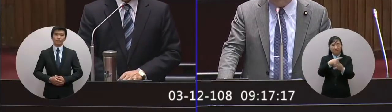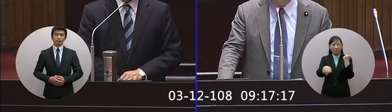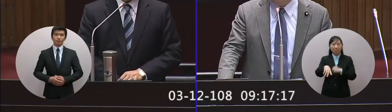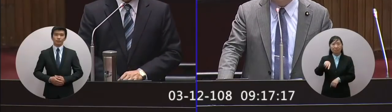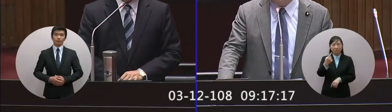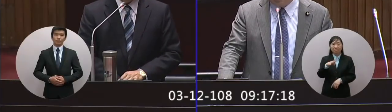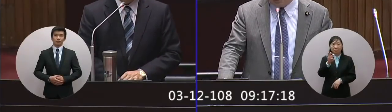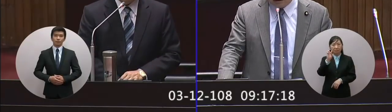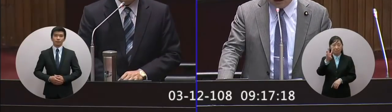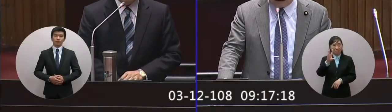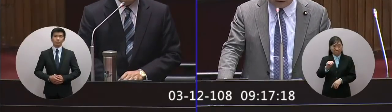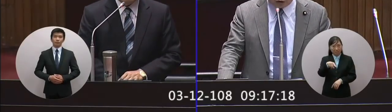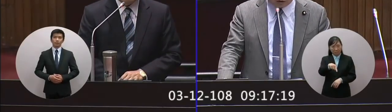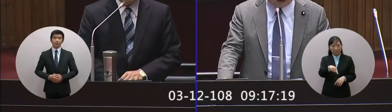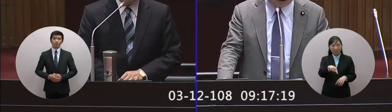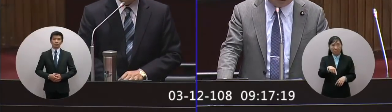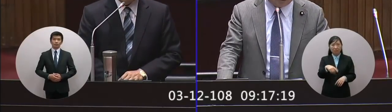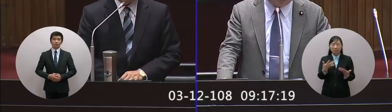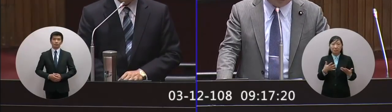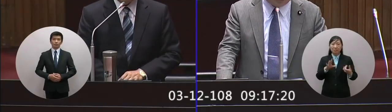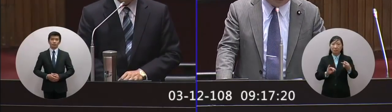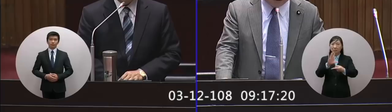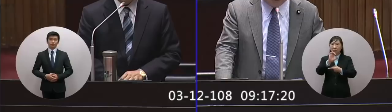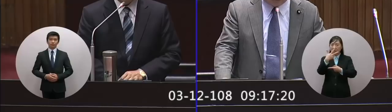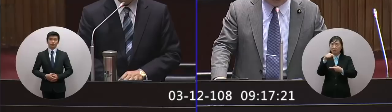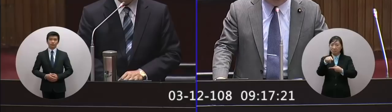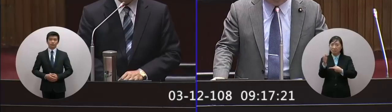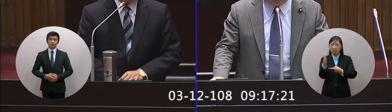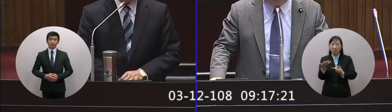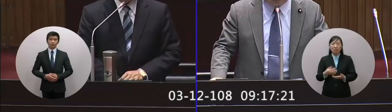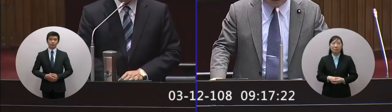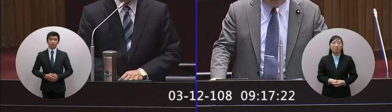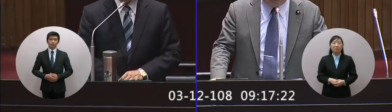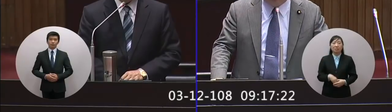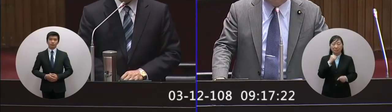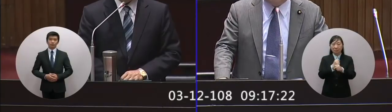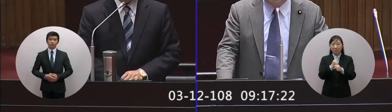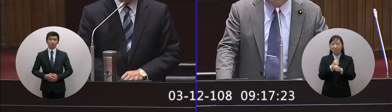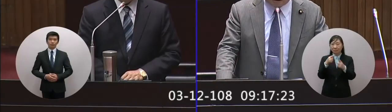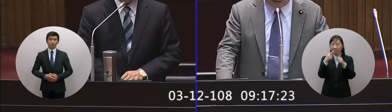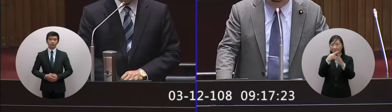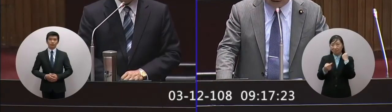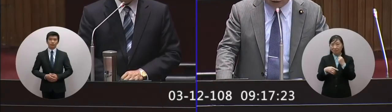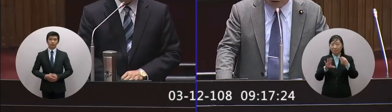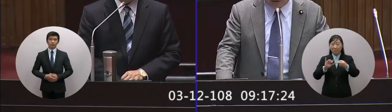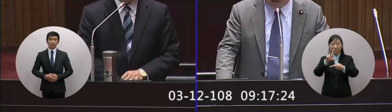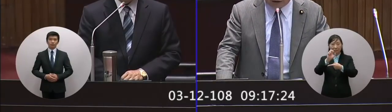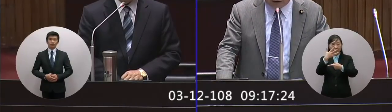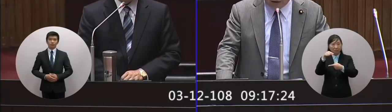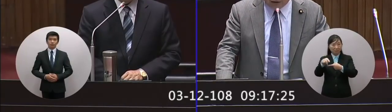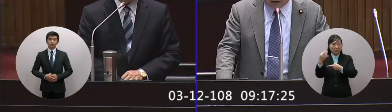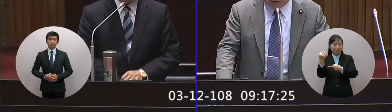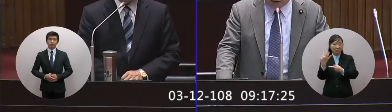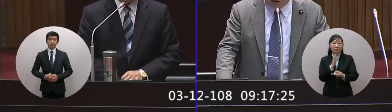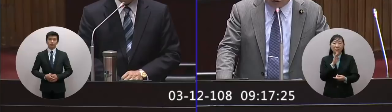143万家，占全体企业的97.多哈。就业人口数还占全国人数的